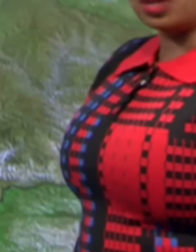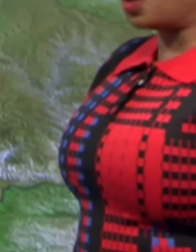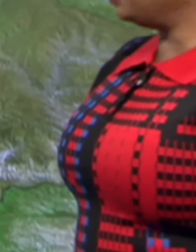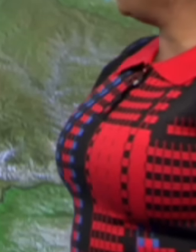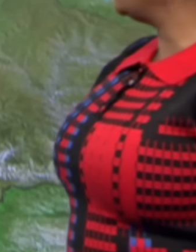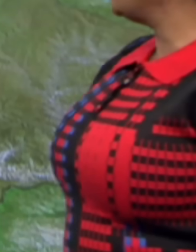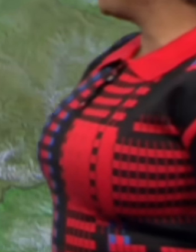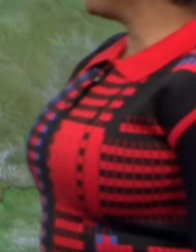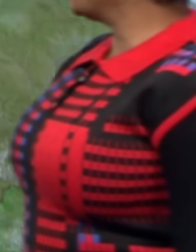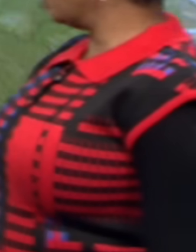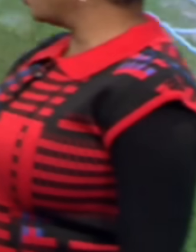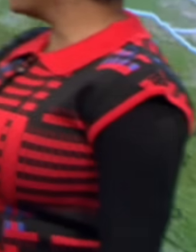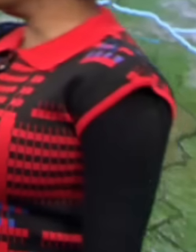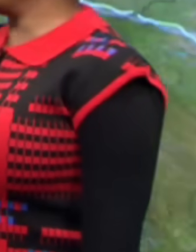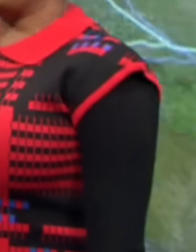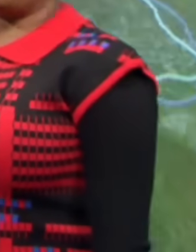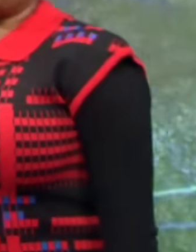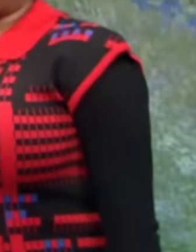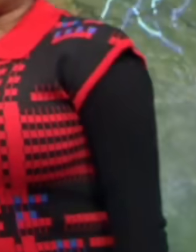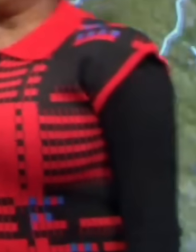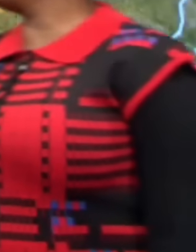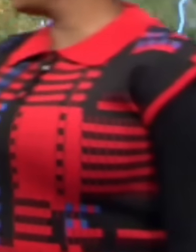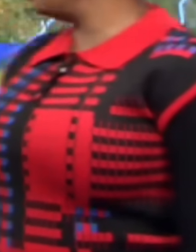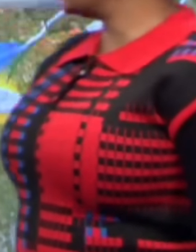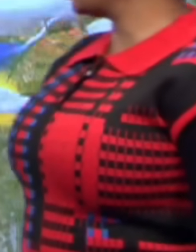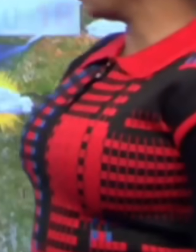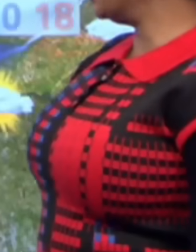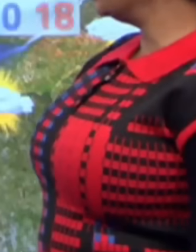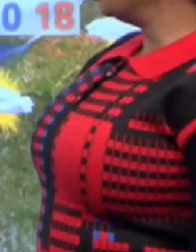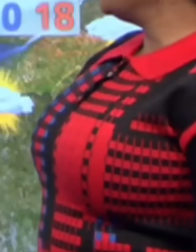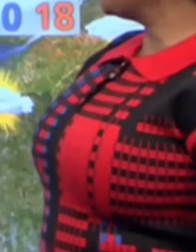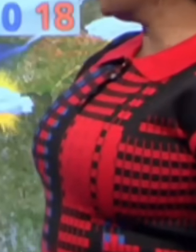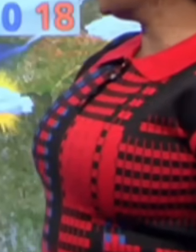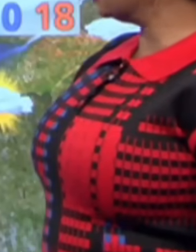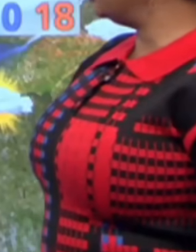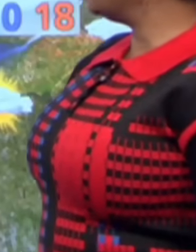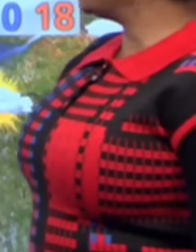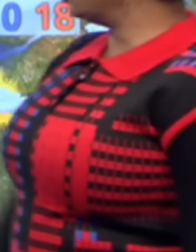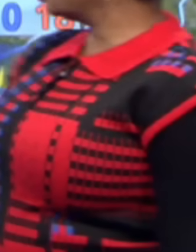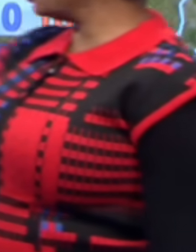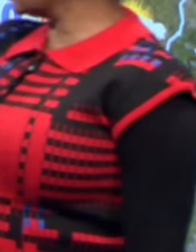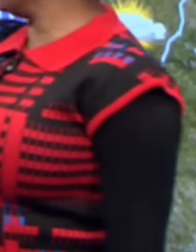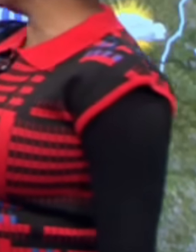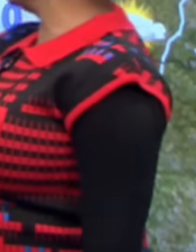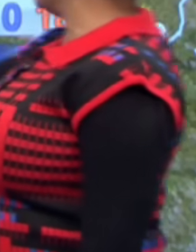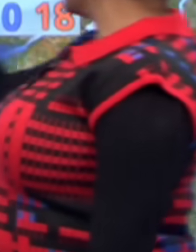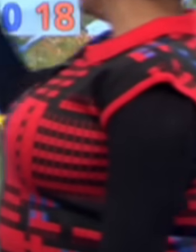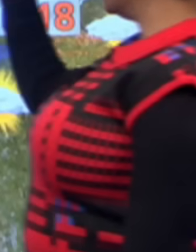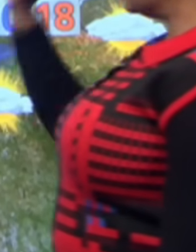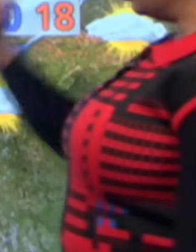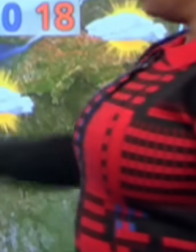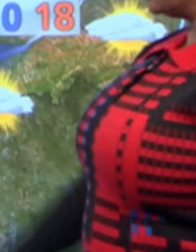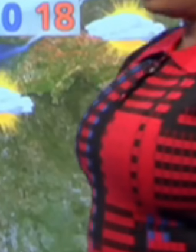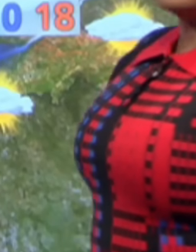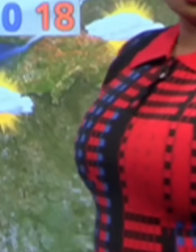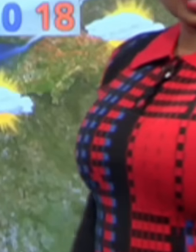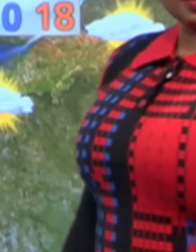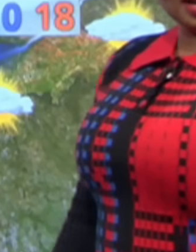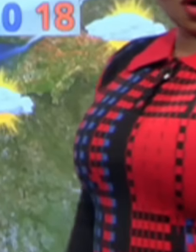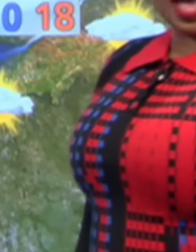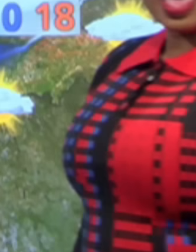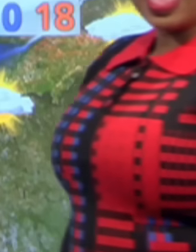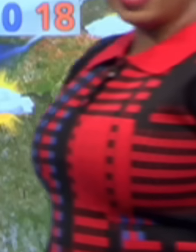ka meso ebile go tlabe go ruthetše go bo Welkom ka le 10 Northwest re lebeletše jwale Tosca Mahike le Rustenburg ka